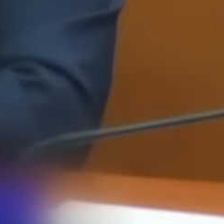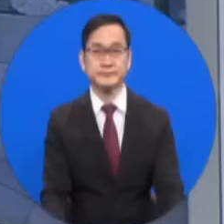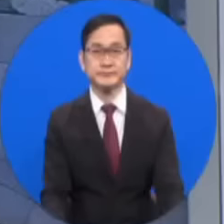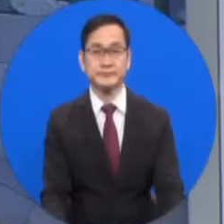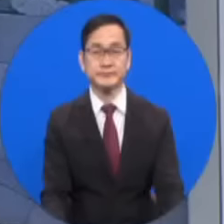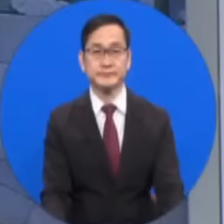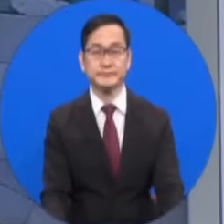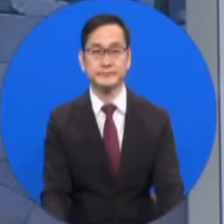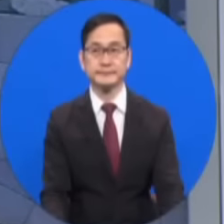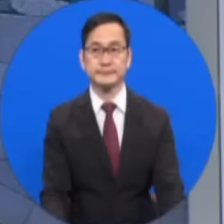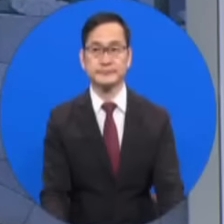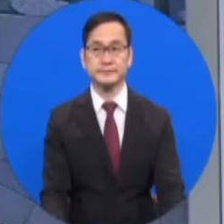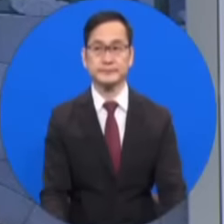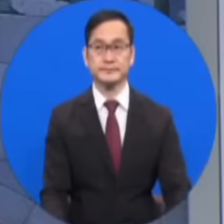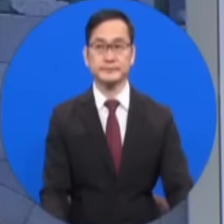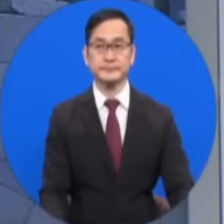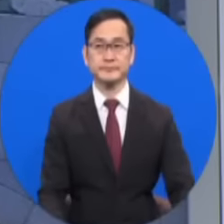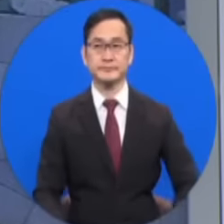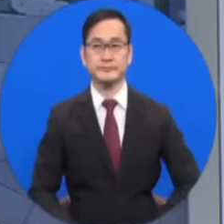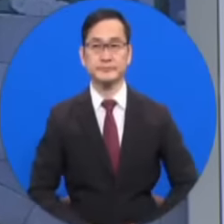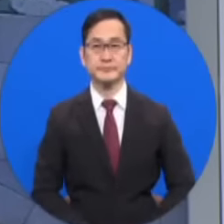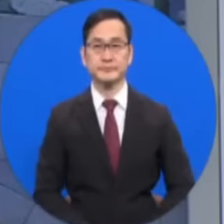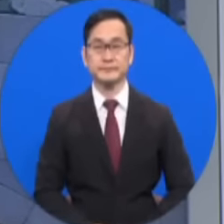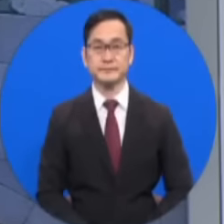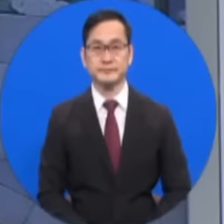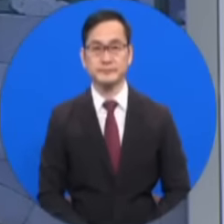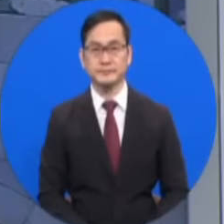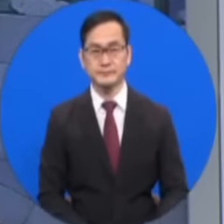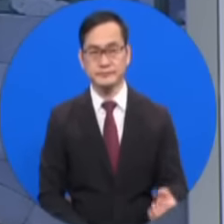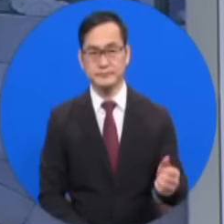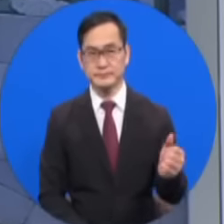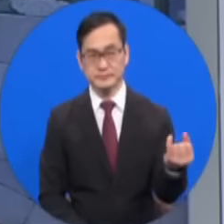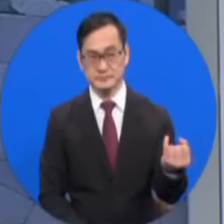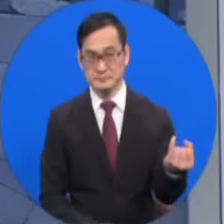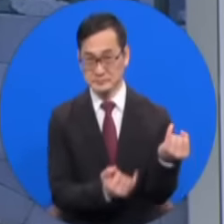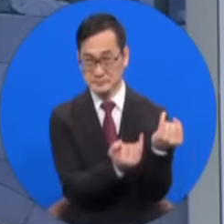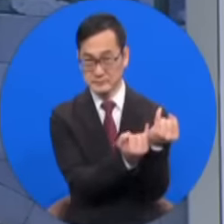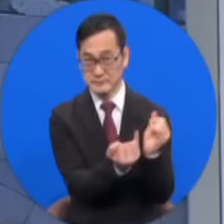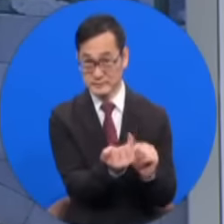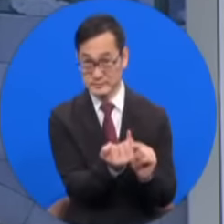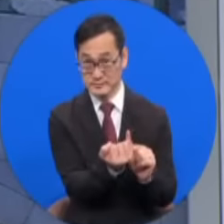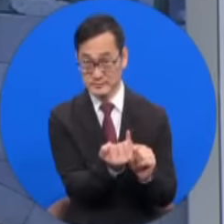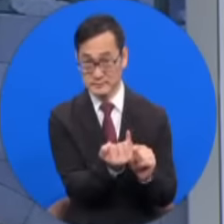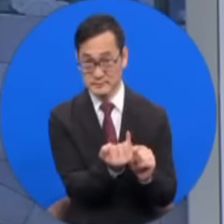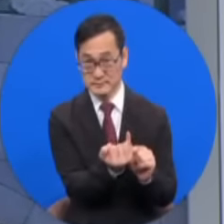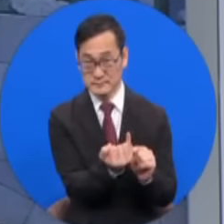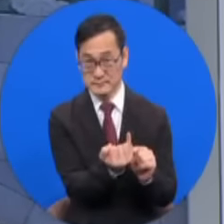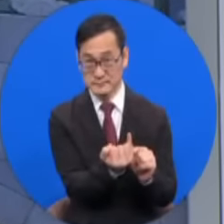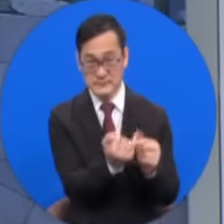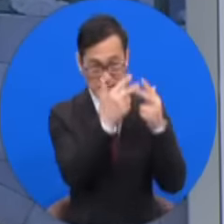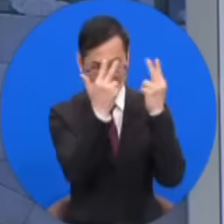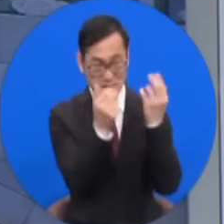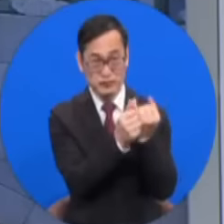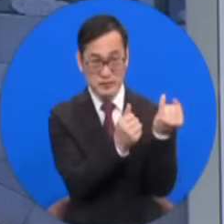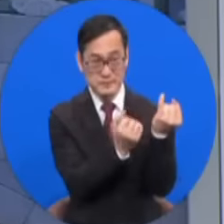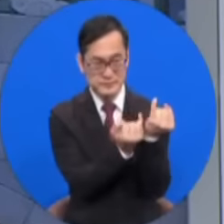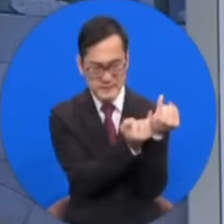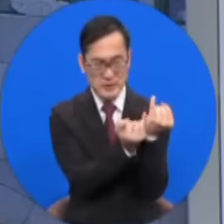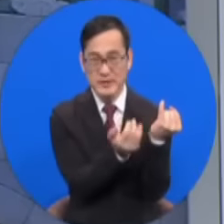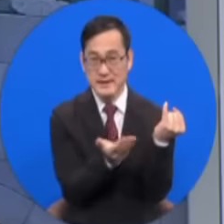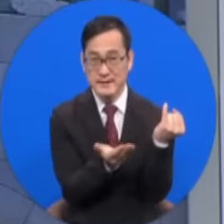아닌가요 자 국민의 박수영의 의원의 의혹입니다이 씨는 씨의 비서 역할을 했다라는 지적이 나왔을뿐